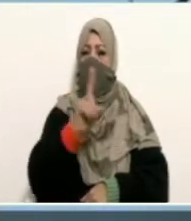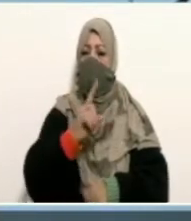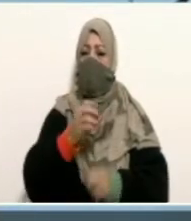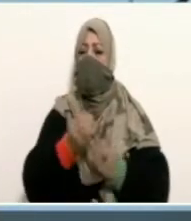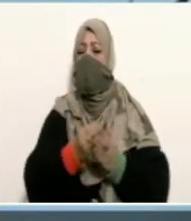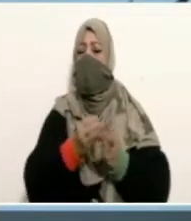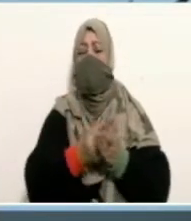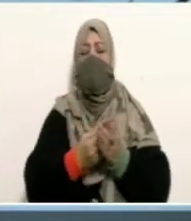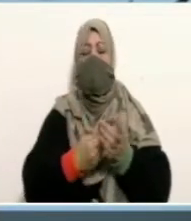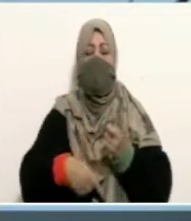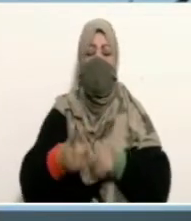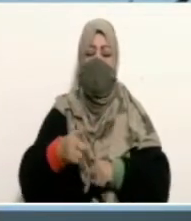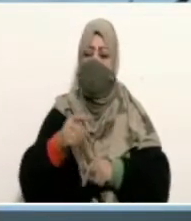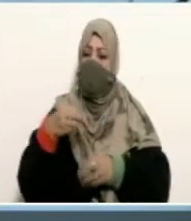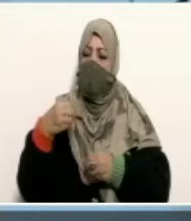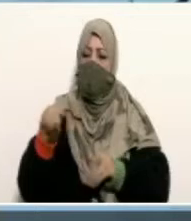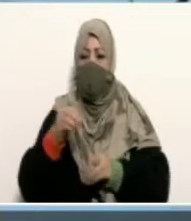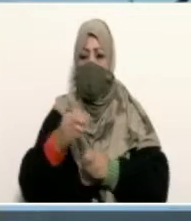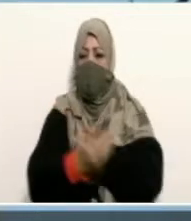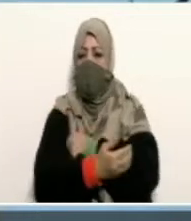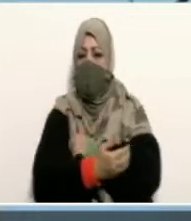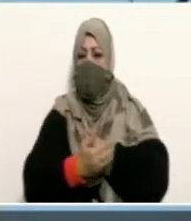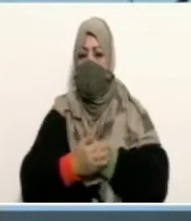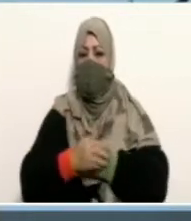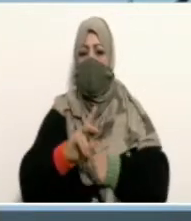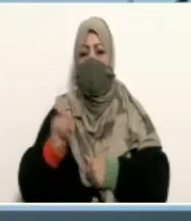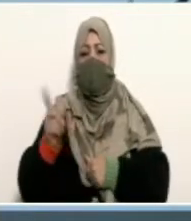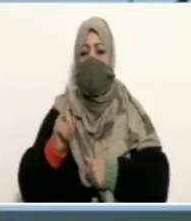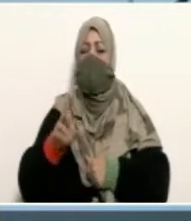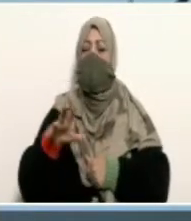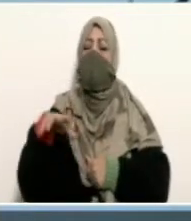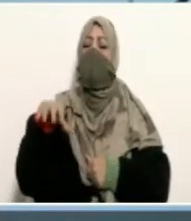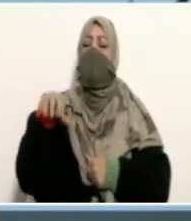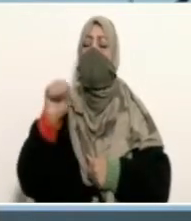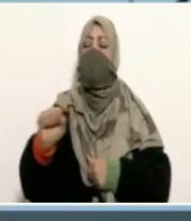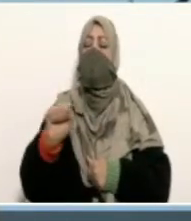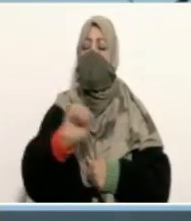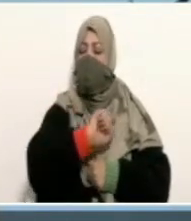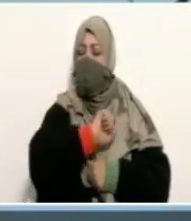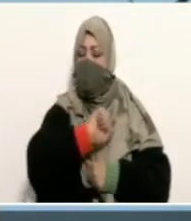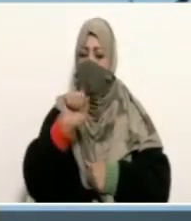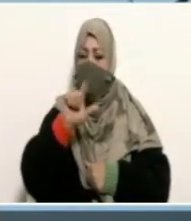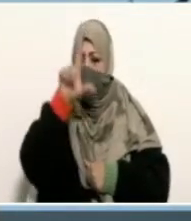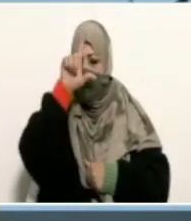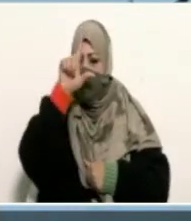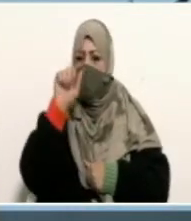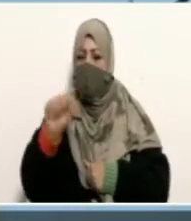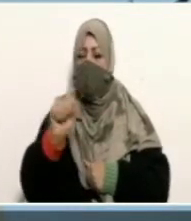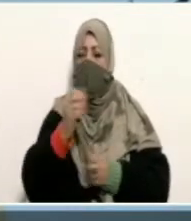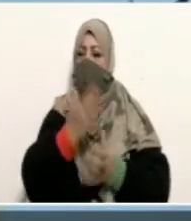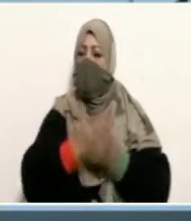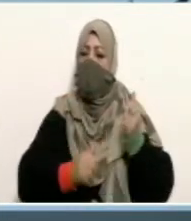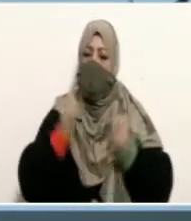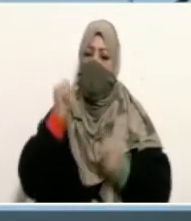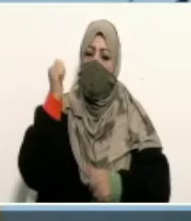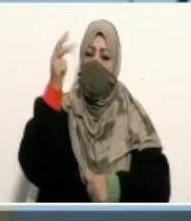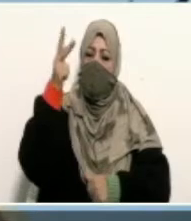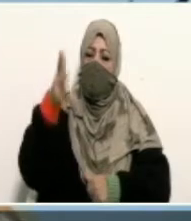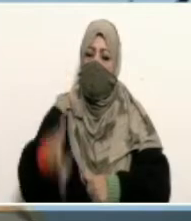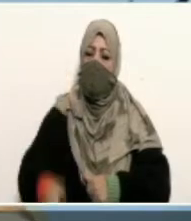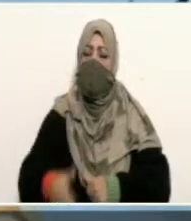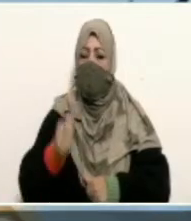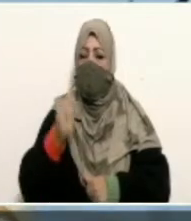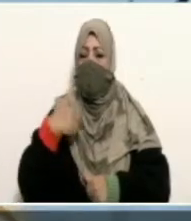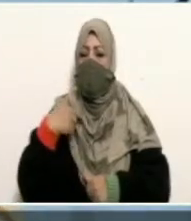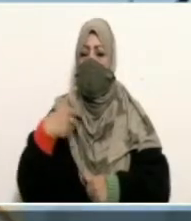أو الإخراج عن ملكهم، بل يبقى لهم ولبنيه من بعدهم لأنه يتعلق به الحق من بعده، فلا يباع. فإذا أن